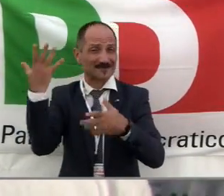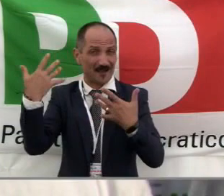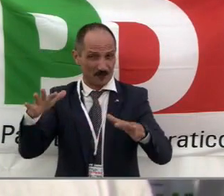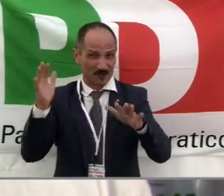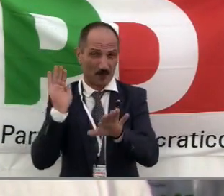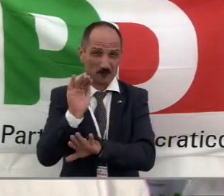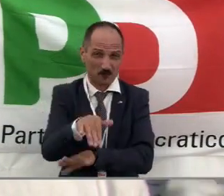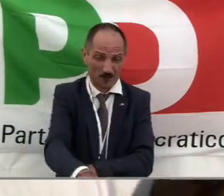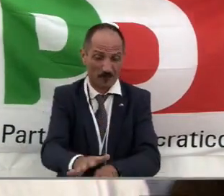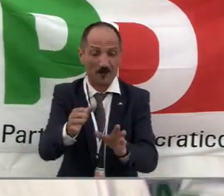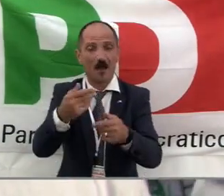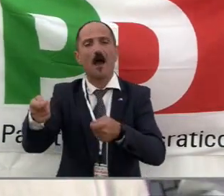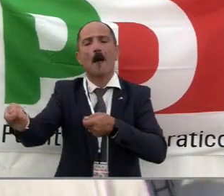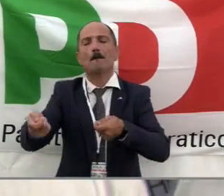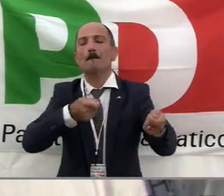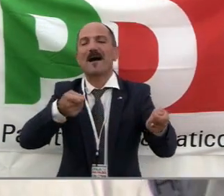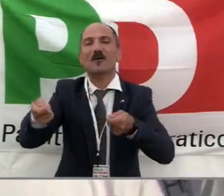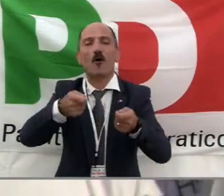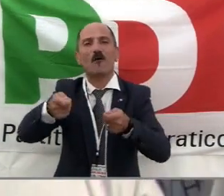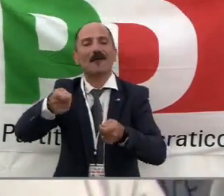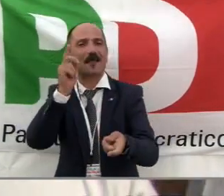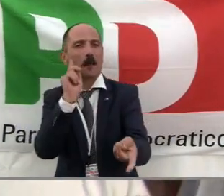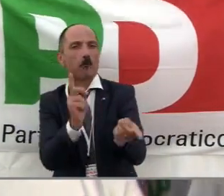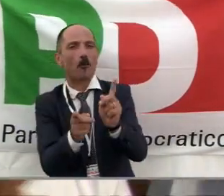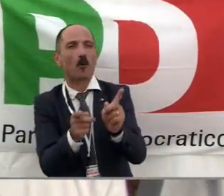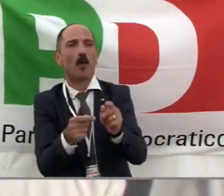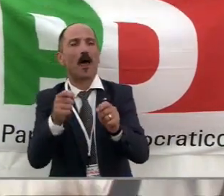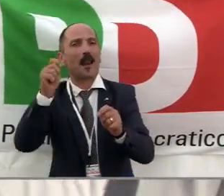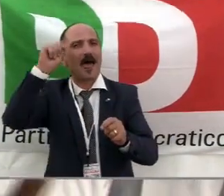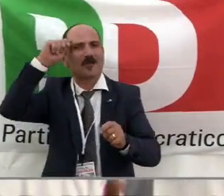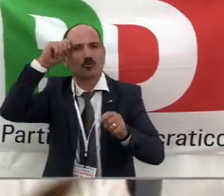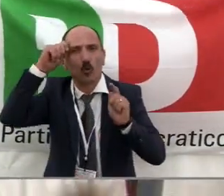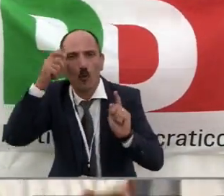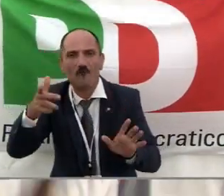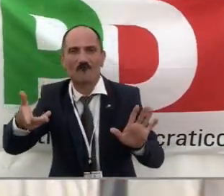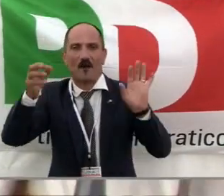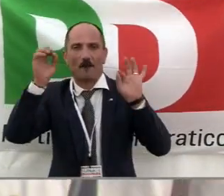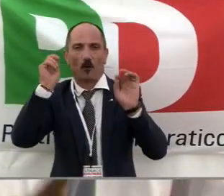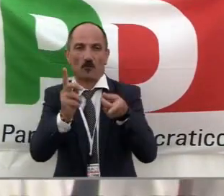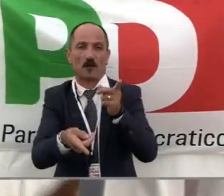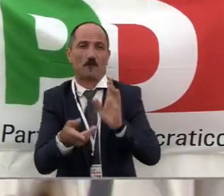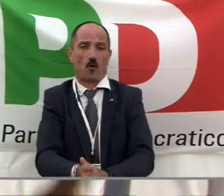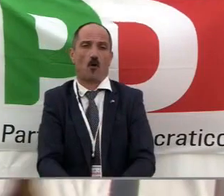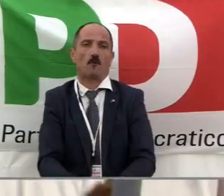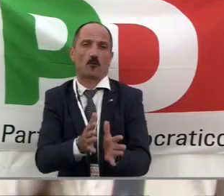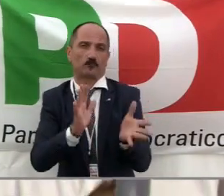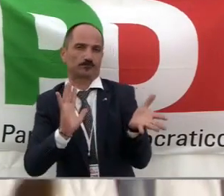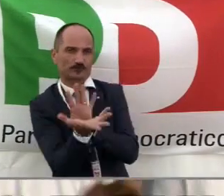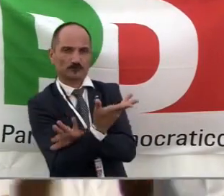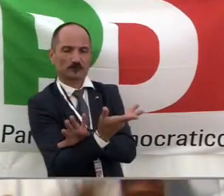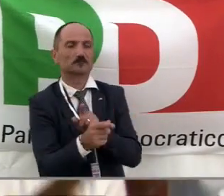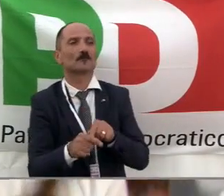del popolo alla truffa del popolo, alla truffa.